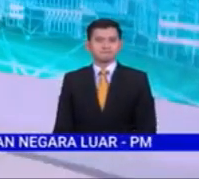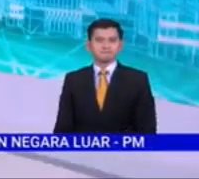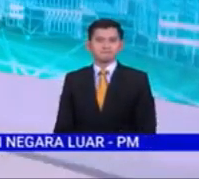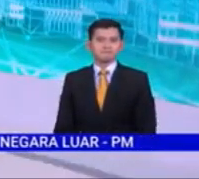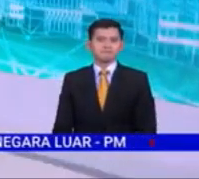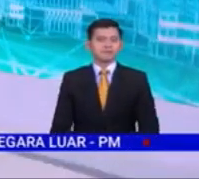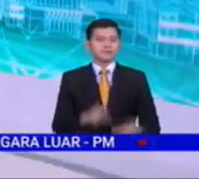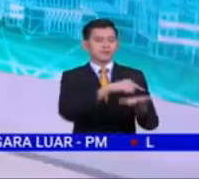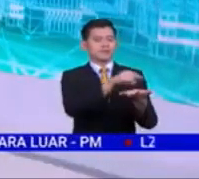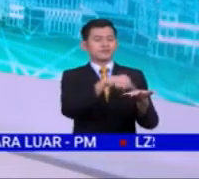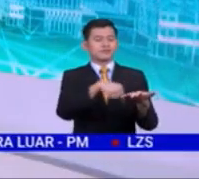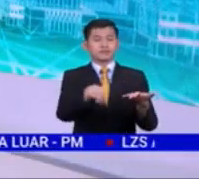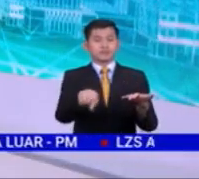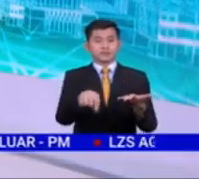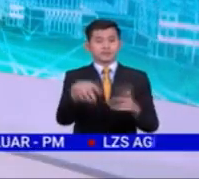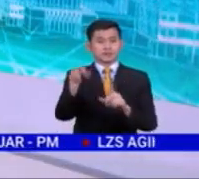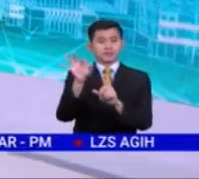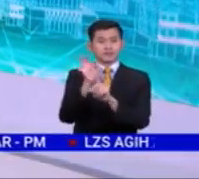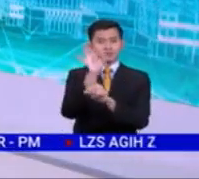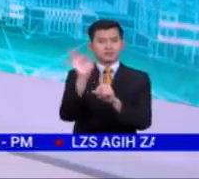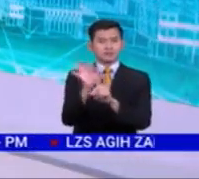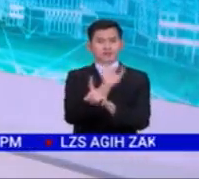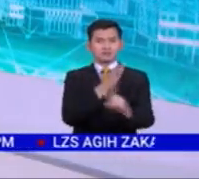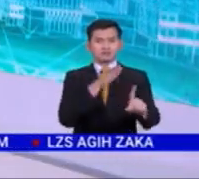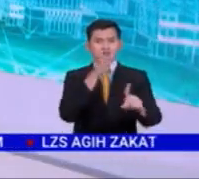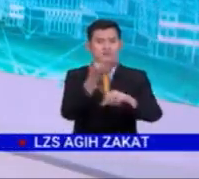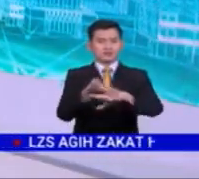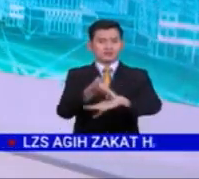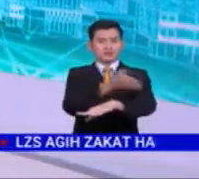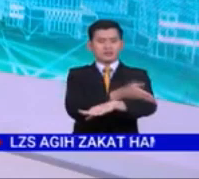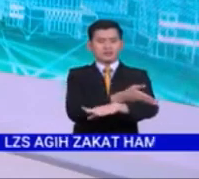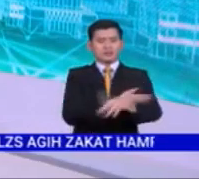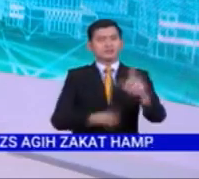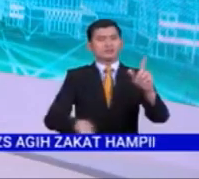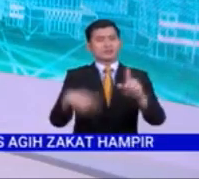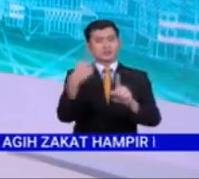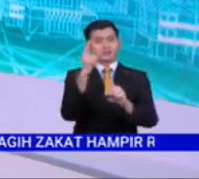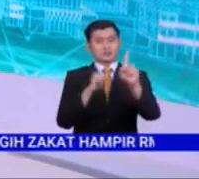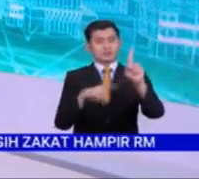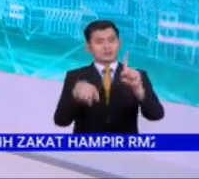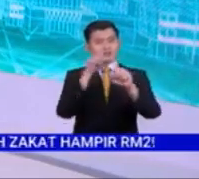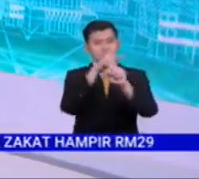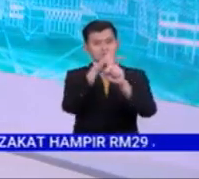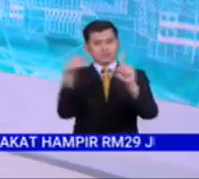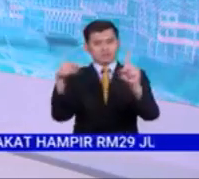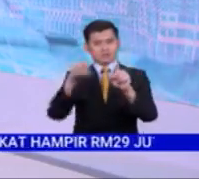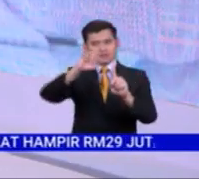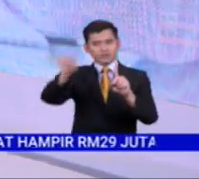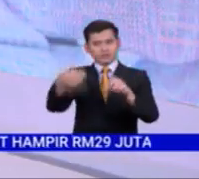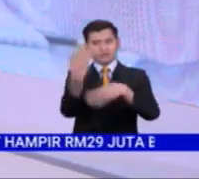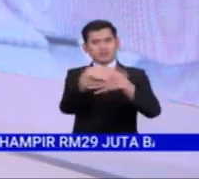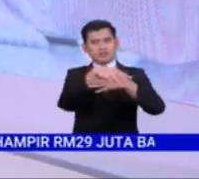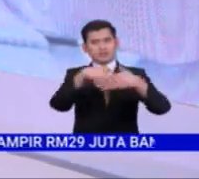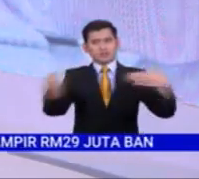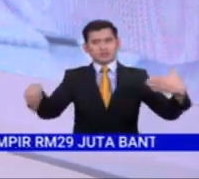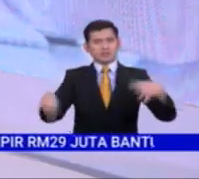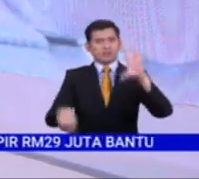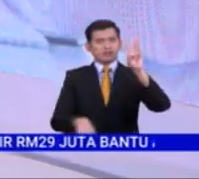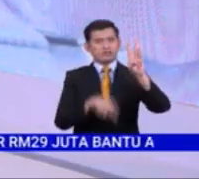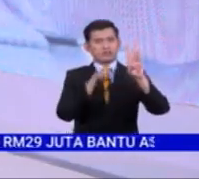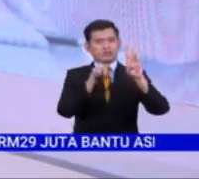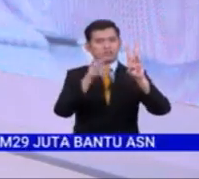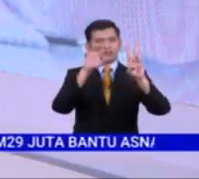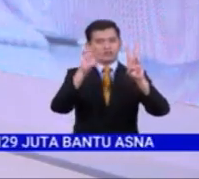Kutipan zakat fitrah di Pulau Pinang disasar meningkat setengah juta ringgit berbanding tahun lalu, iaitu sebanyak